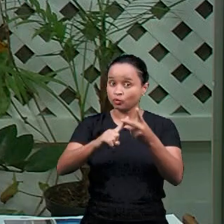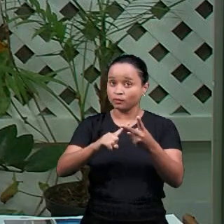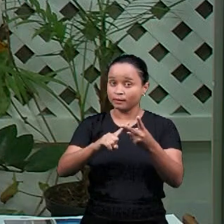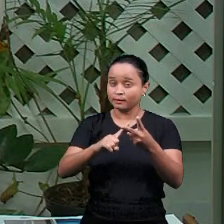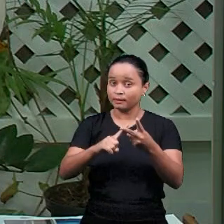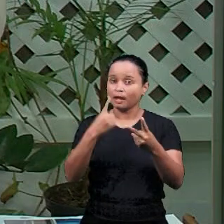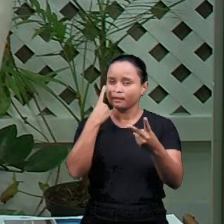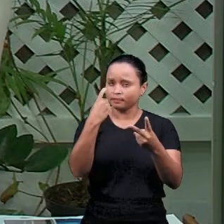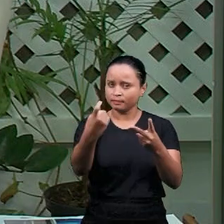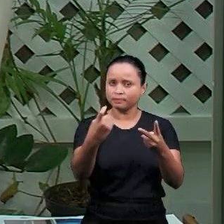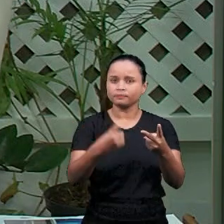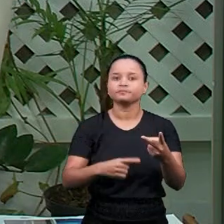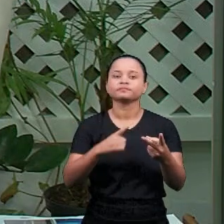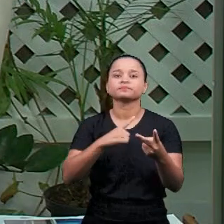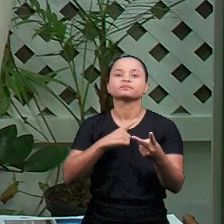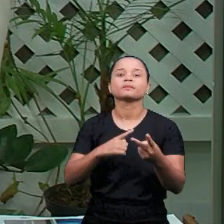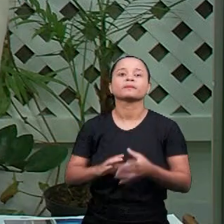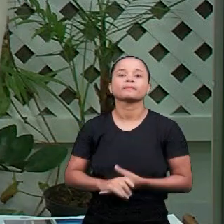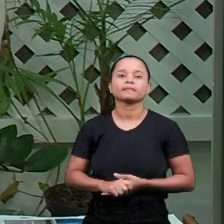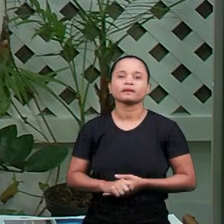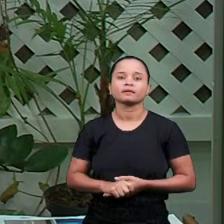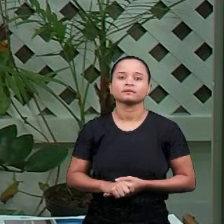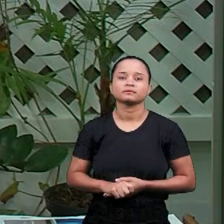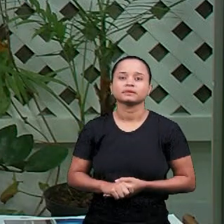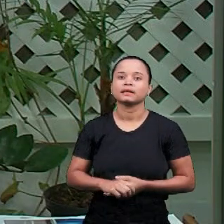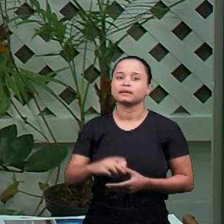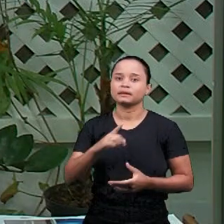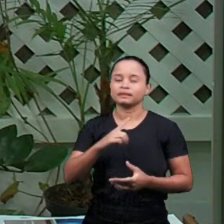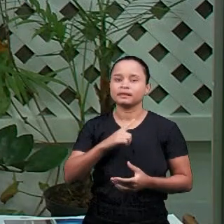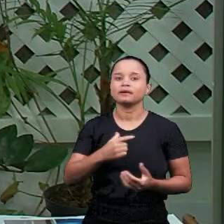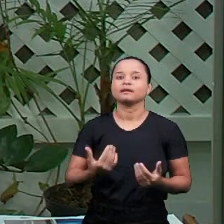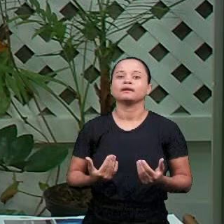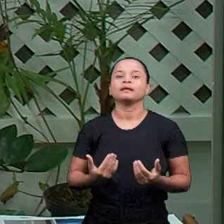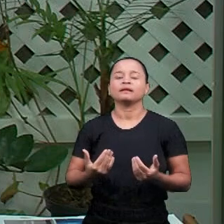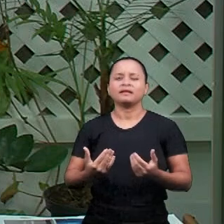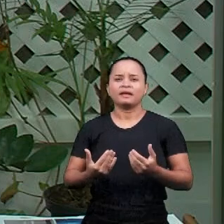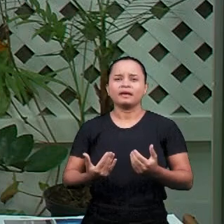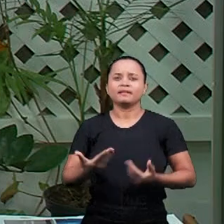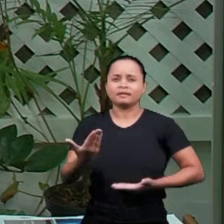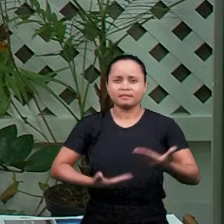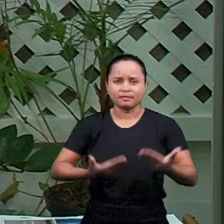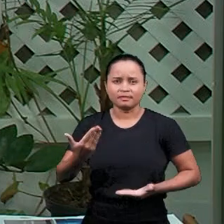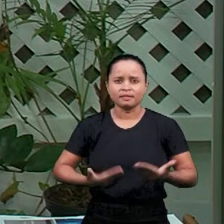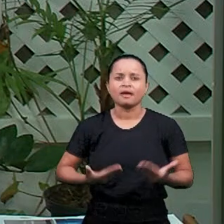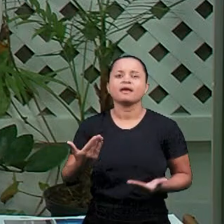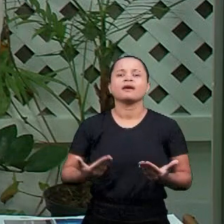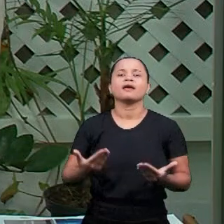j'ai déjà parlé à propos d'eux, les frères de psychologie, physiothérapie,